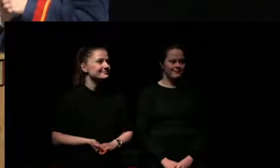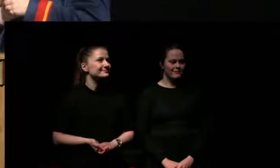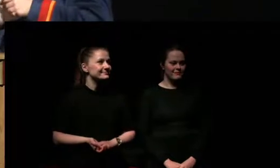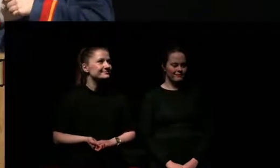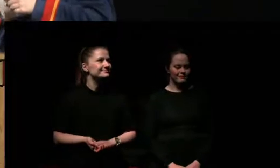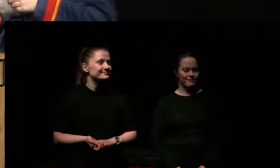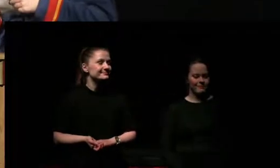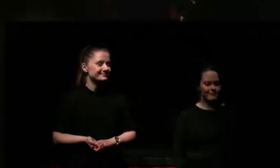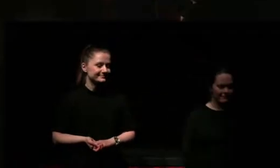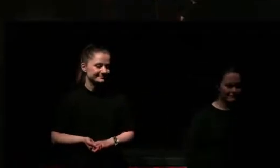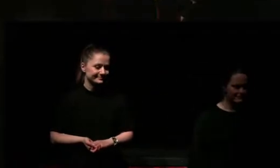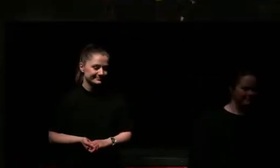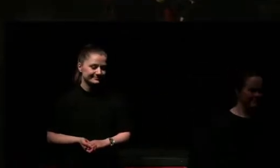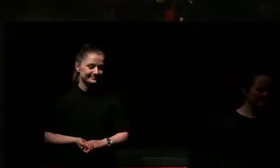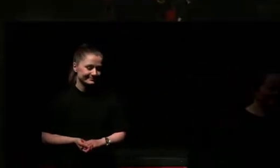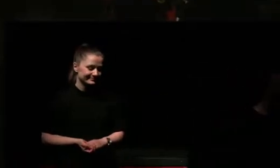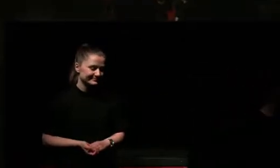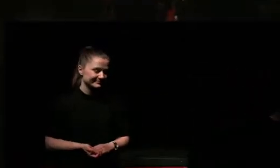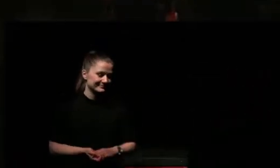Jeg skulle bare...